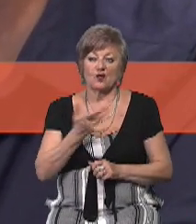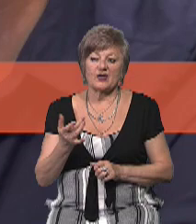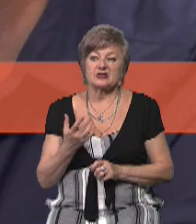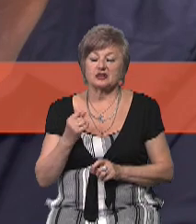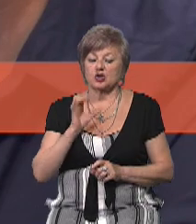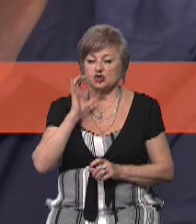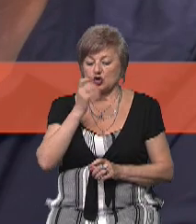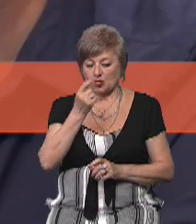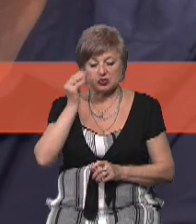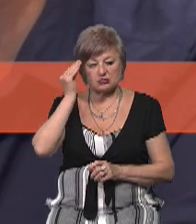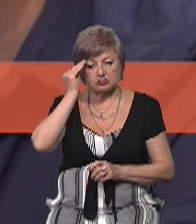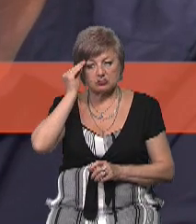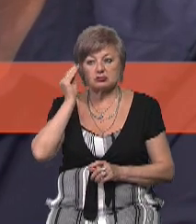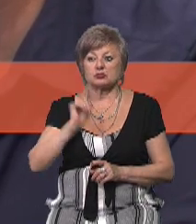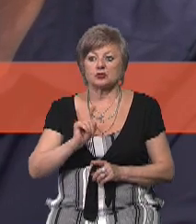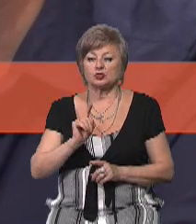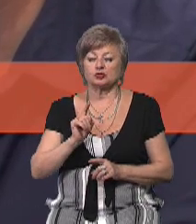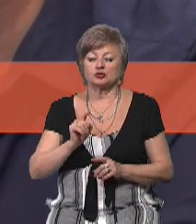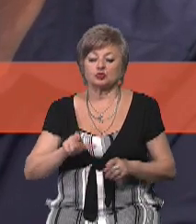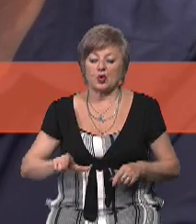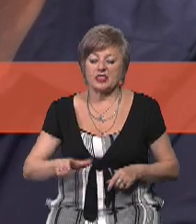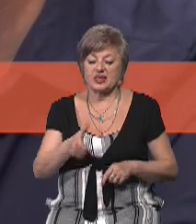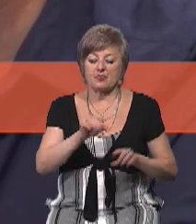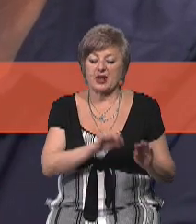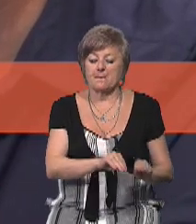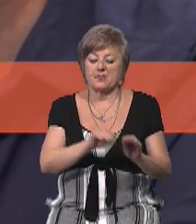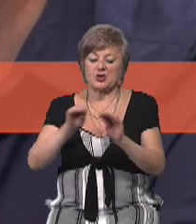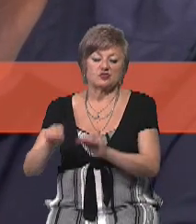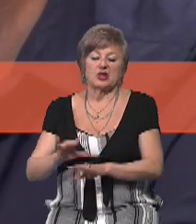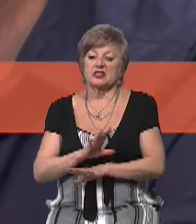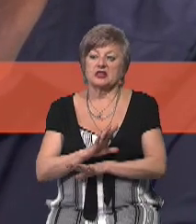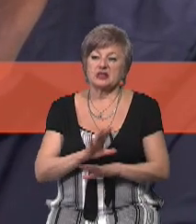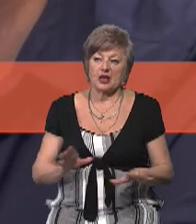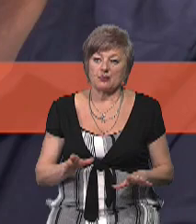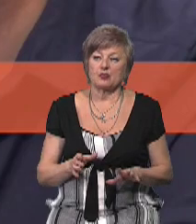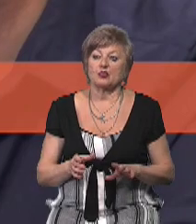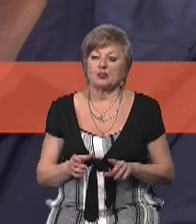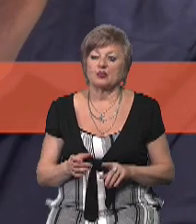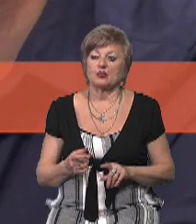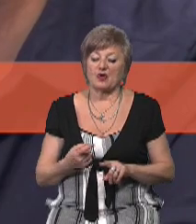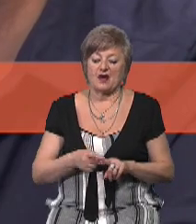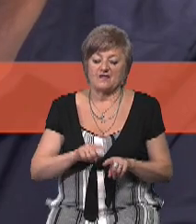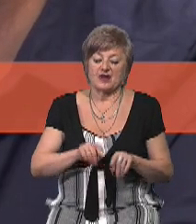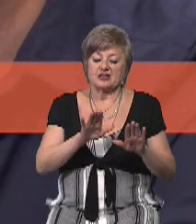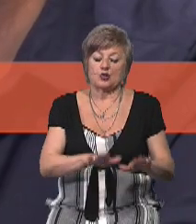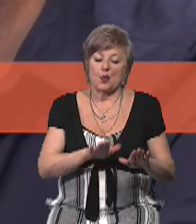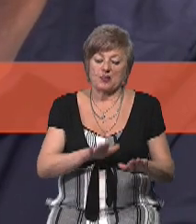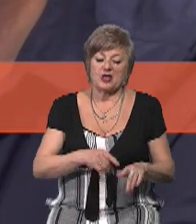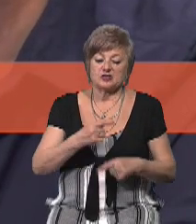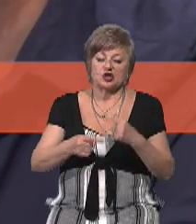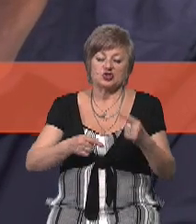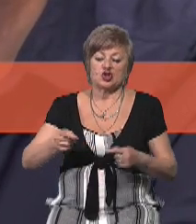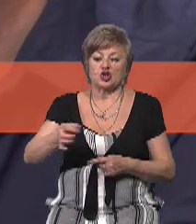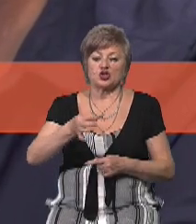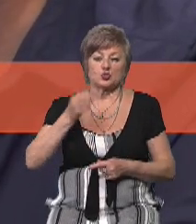серйозних намірів форсувати там Дніпро не було в них, от саме в цьому районі, тобто через Хортицю вони